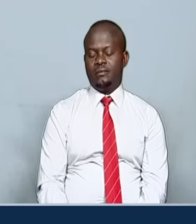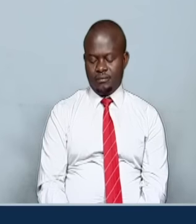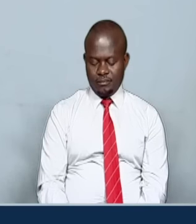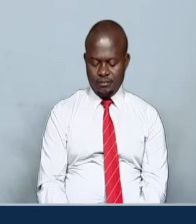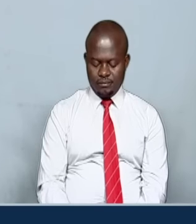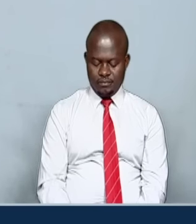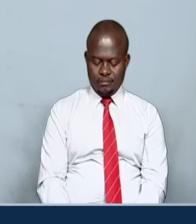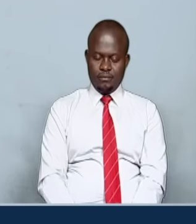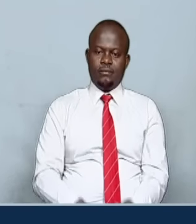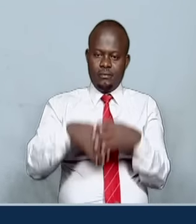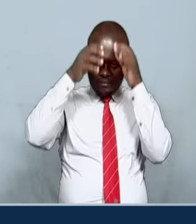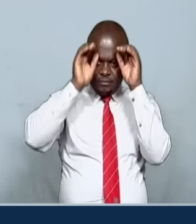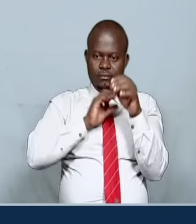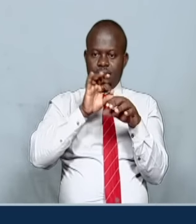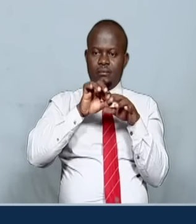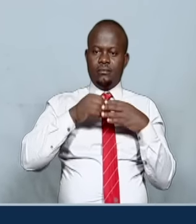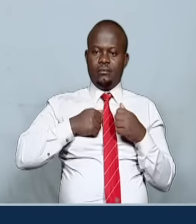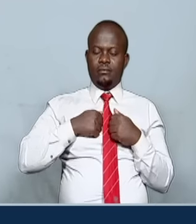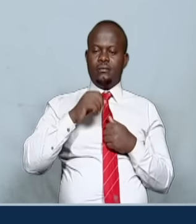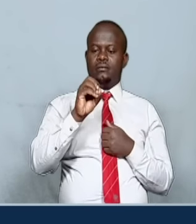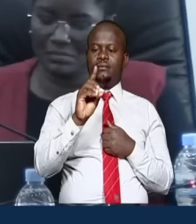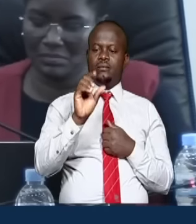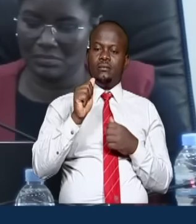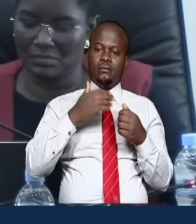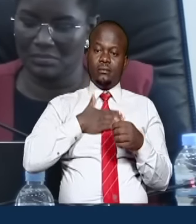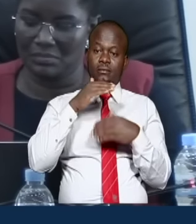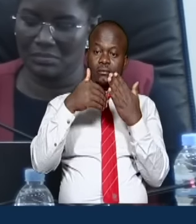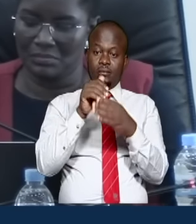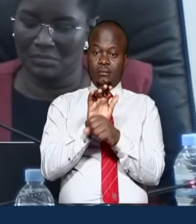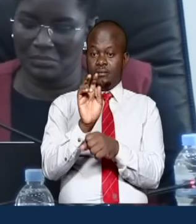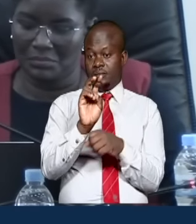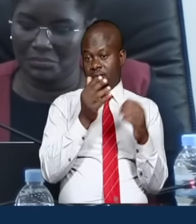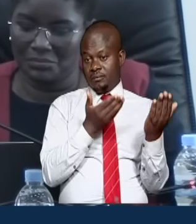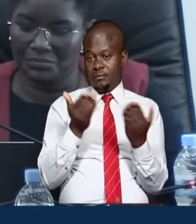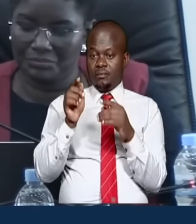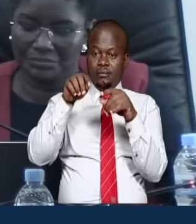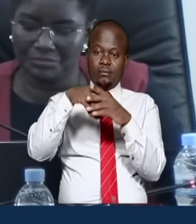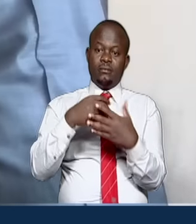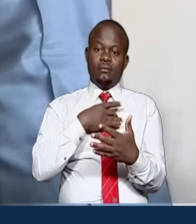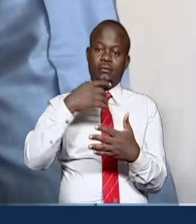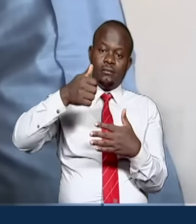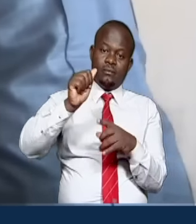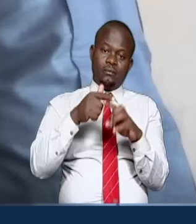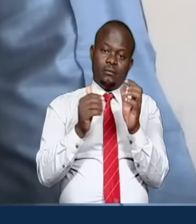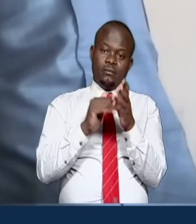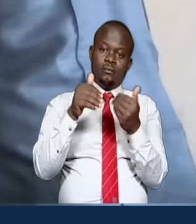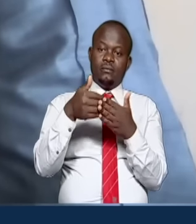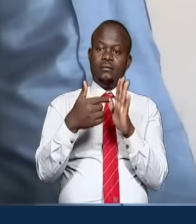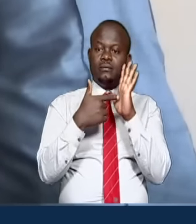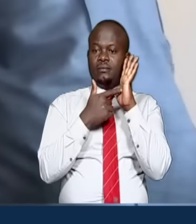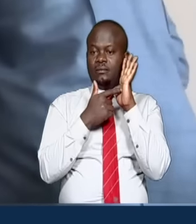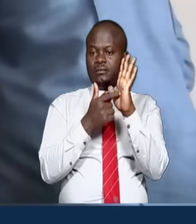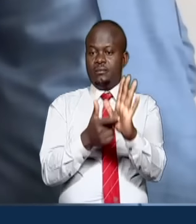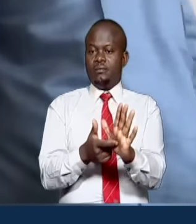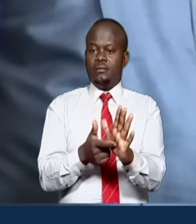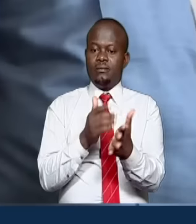Perezidante wa Komisiyo y'Igihugu y'Amatora mu Rwanda Udagasinzigwa avuga ko bishimiye kuba indorerezi batumiye zaritabiriye ubutumire bwabo, kandi ko ari ikimenyetso